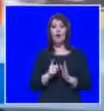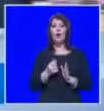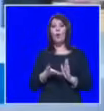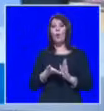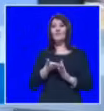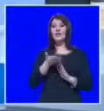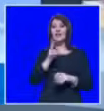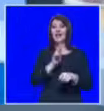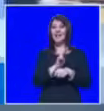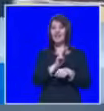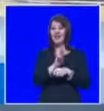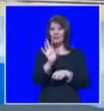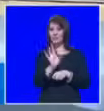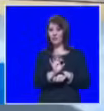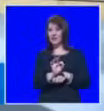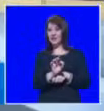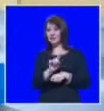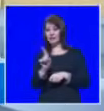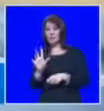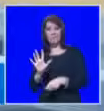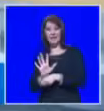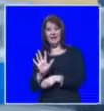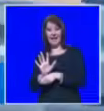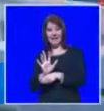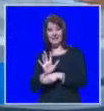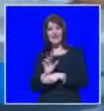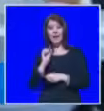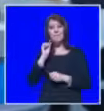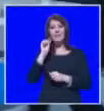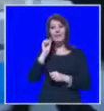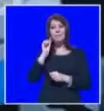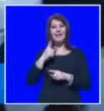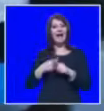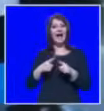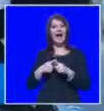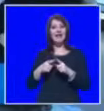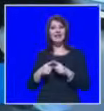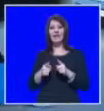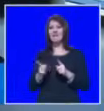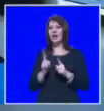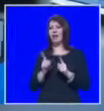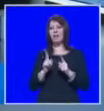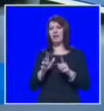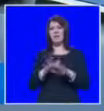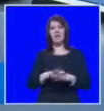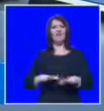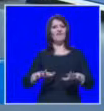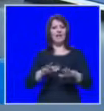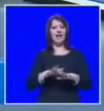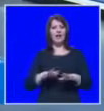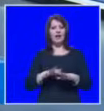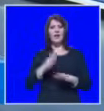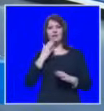увеличението от 12 на 15% на задължителните минимални резерви не оказва сериозно влияние върху ръста